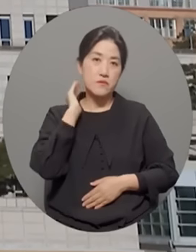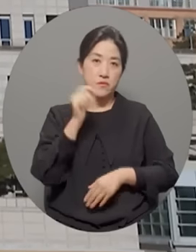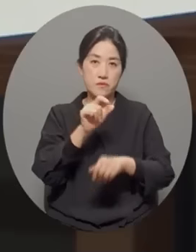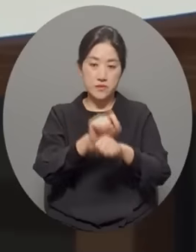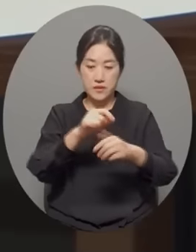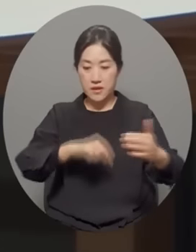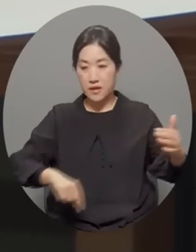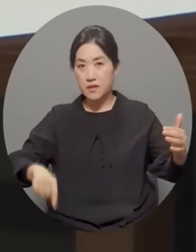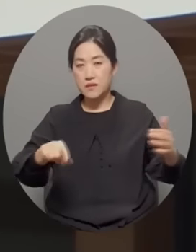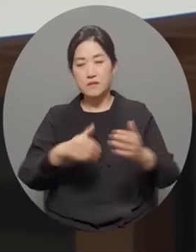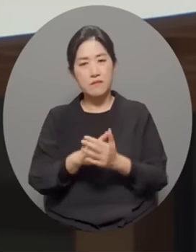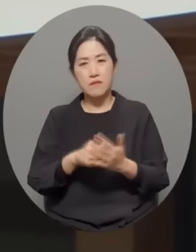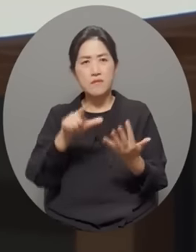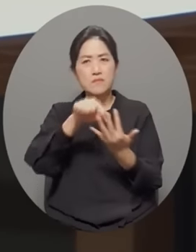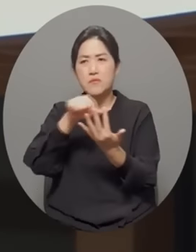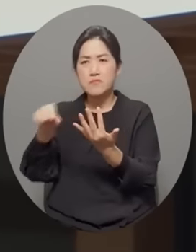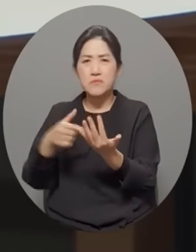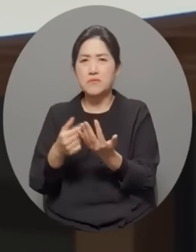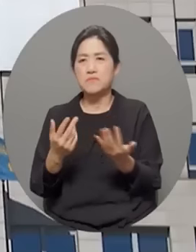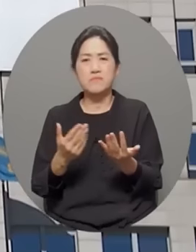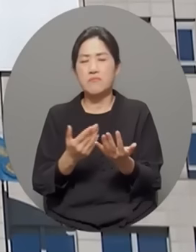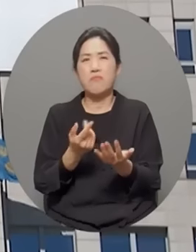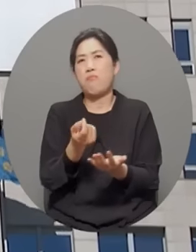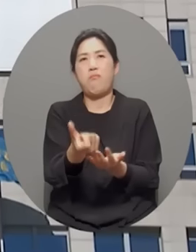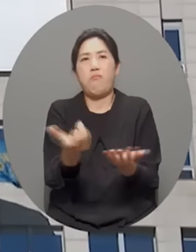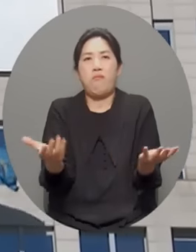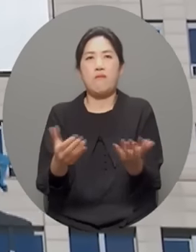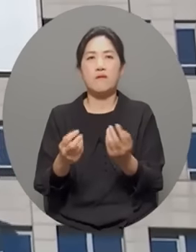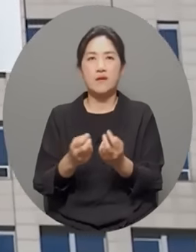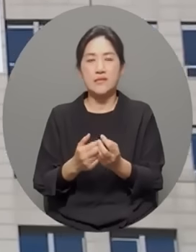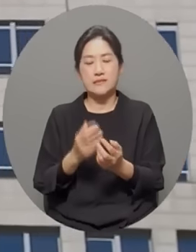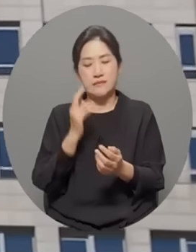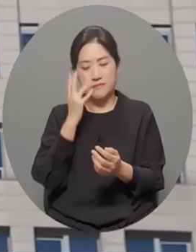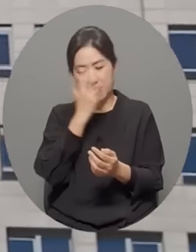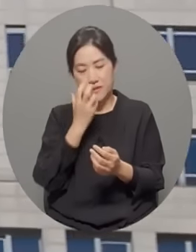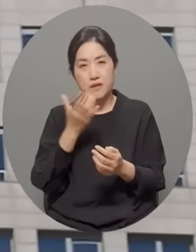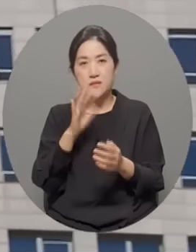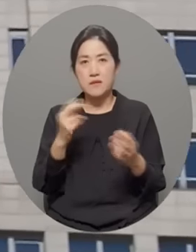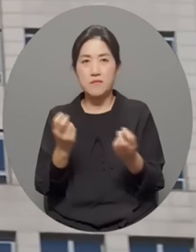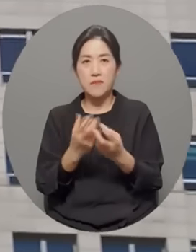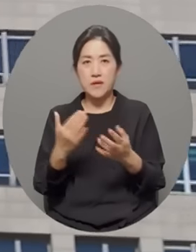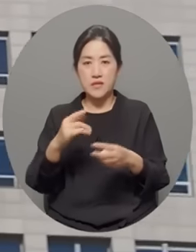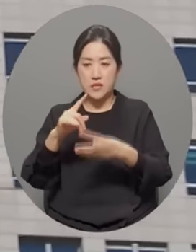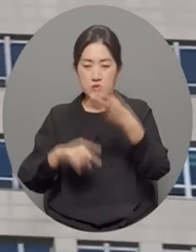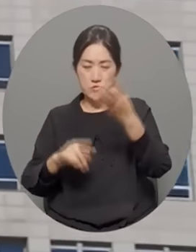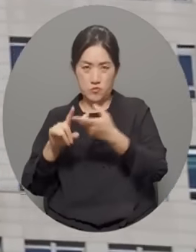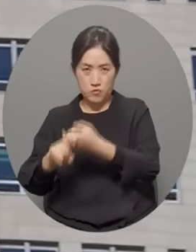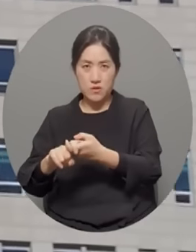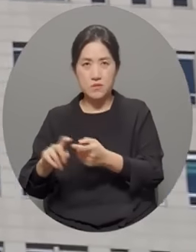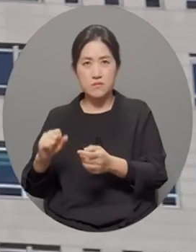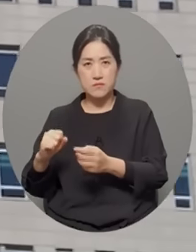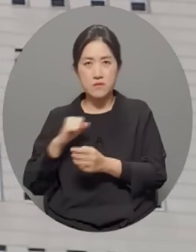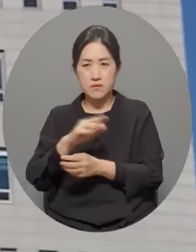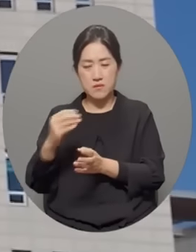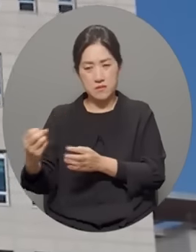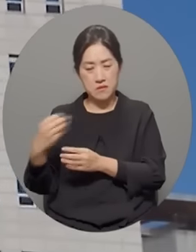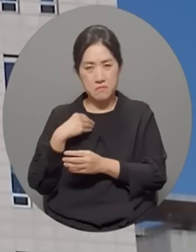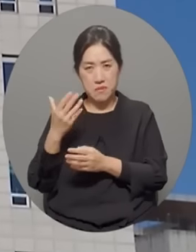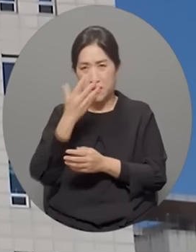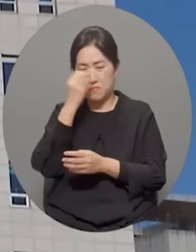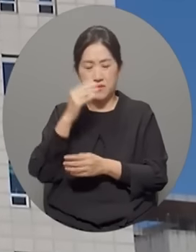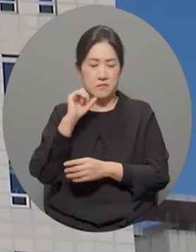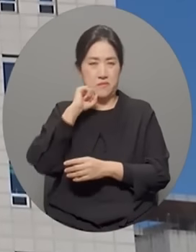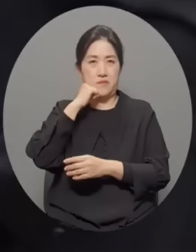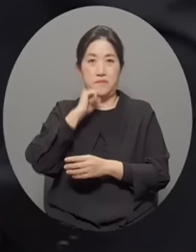내에서는 선택지가 많지 않다며 참담하지만 당내 친 세력들의 이김을 무시할 수 없다는 얘기도